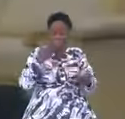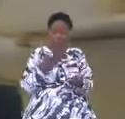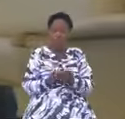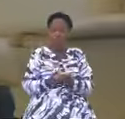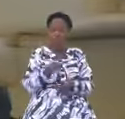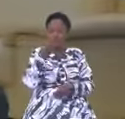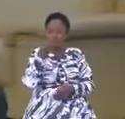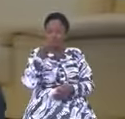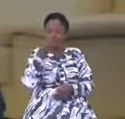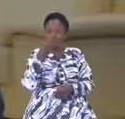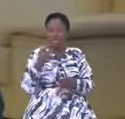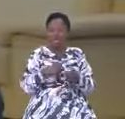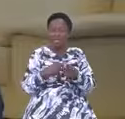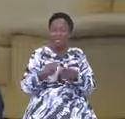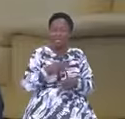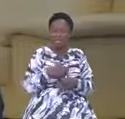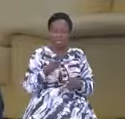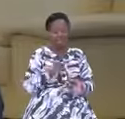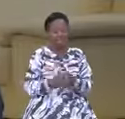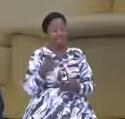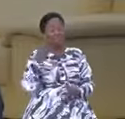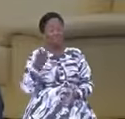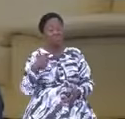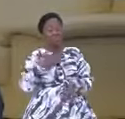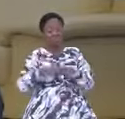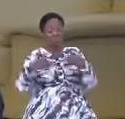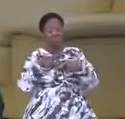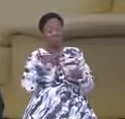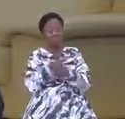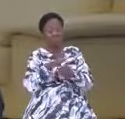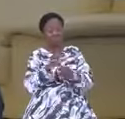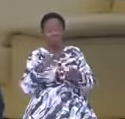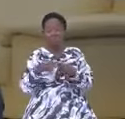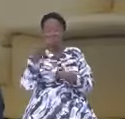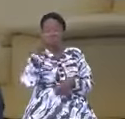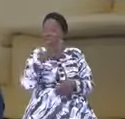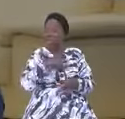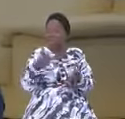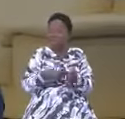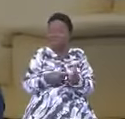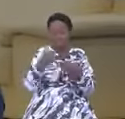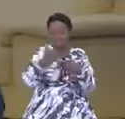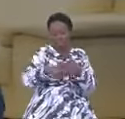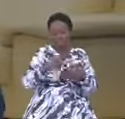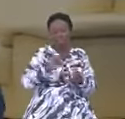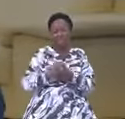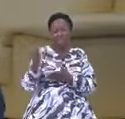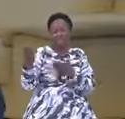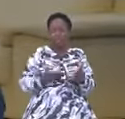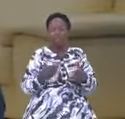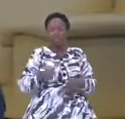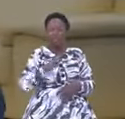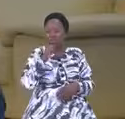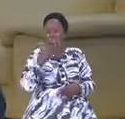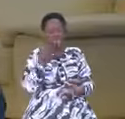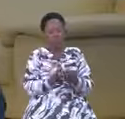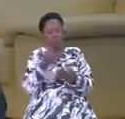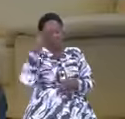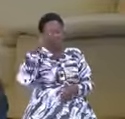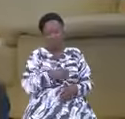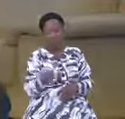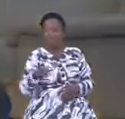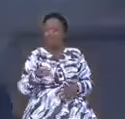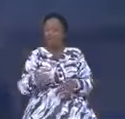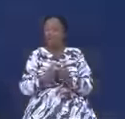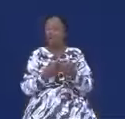vivait difficilement et le fait qu'ils avaient de thé pas très bon pour eux et non que